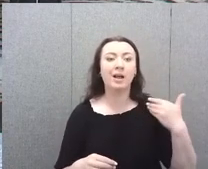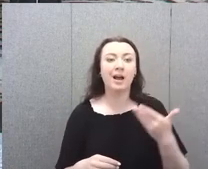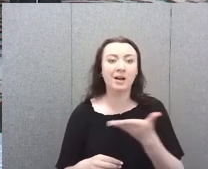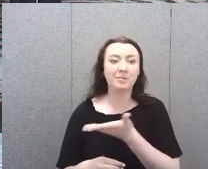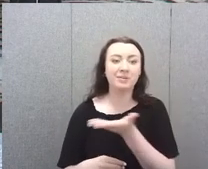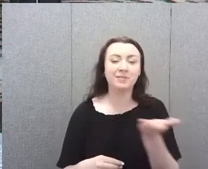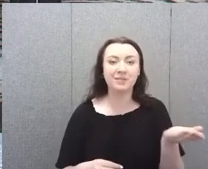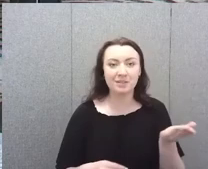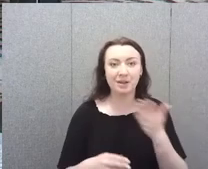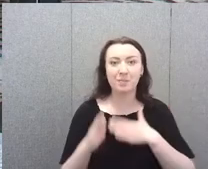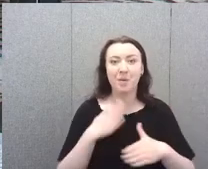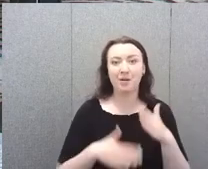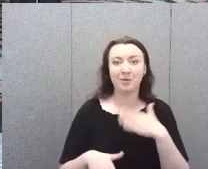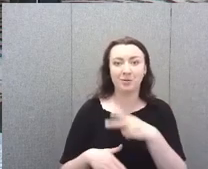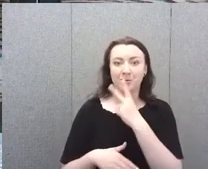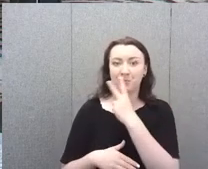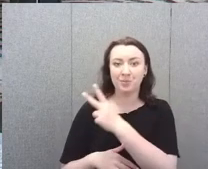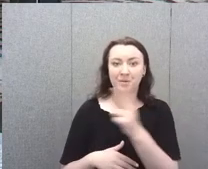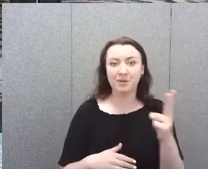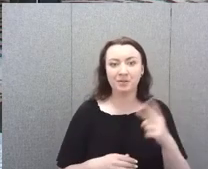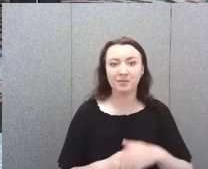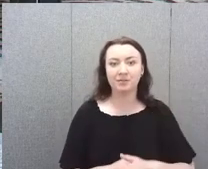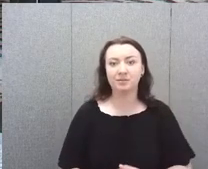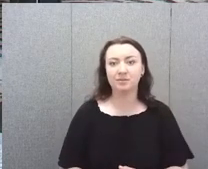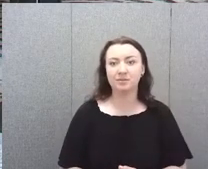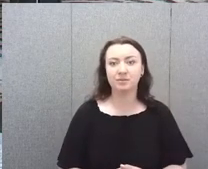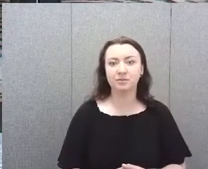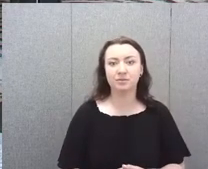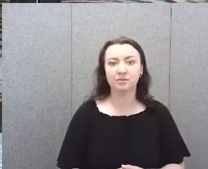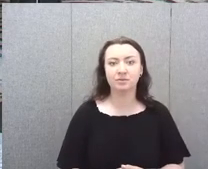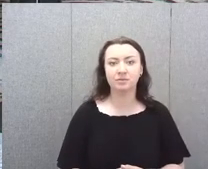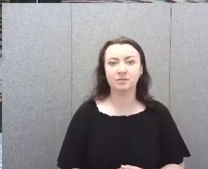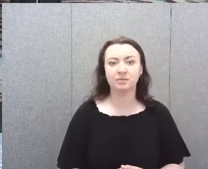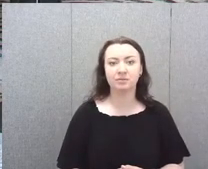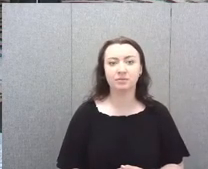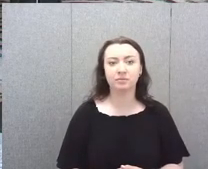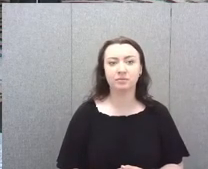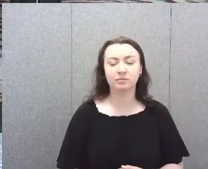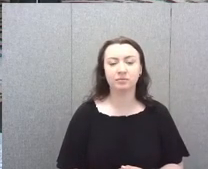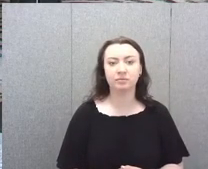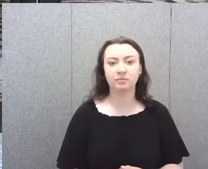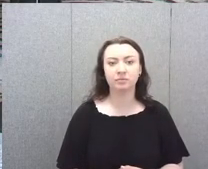всеми поздороваться. Приветствую вас, приятно вас видеть.